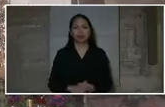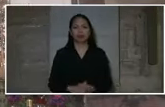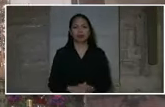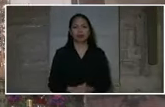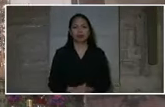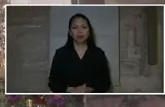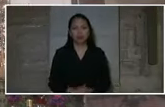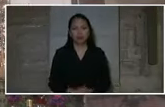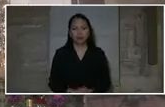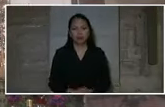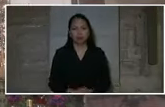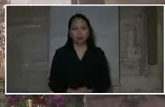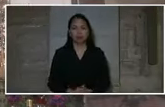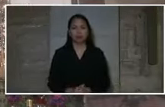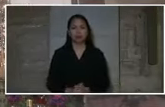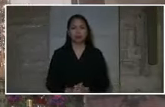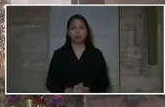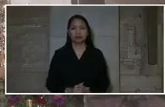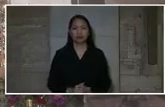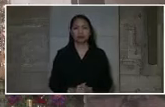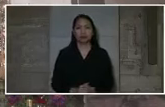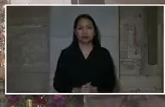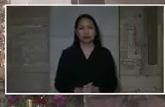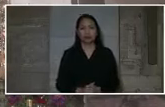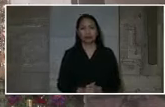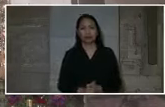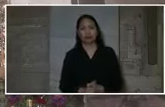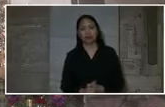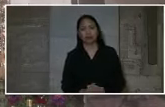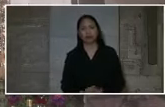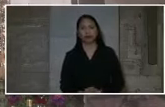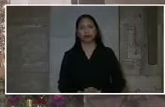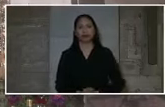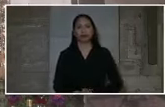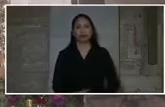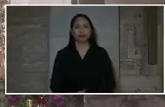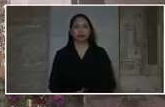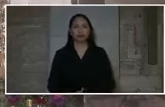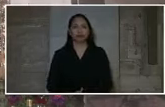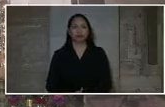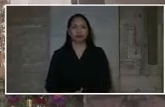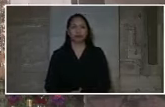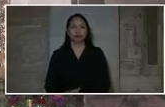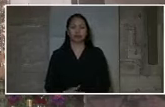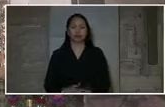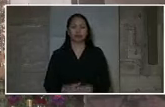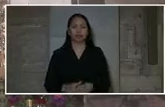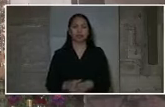Thank you.